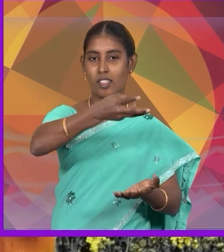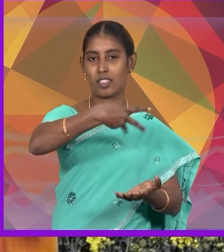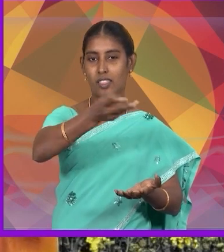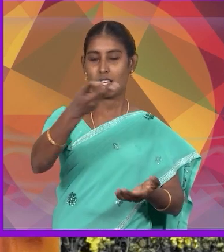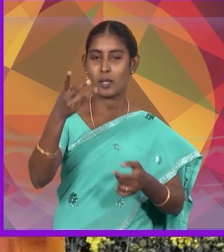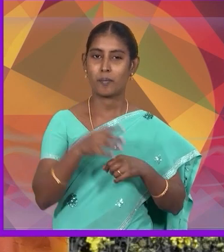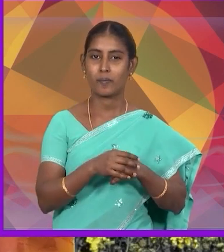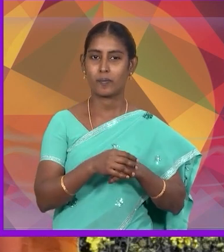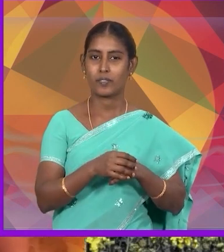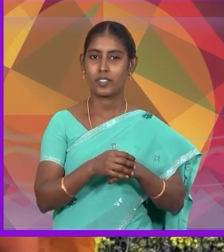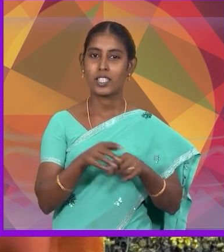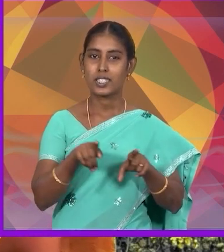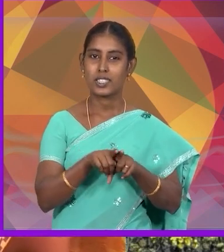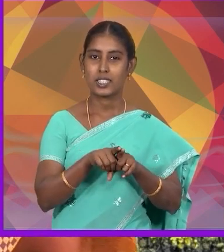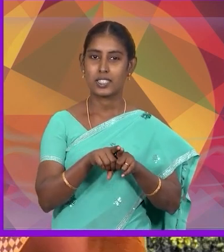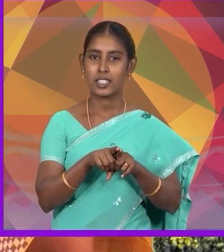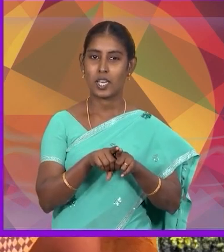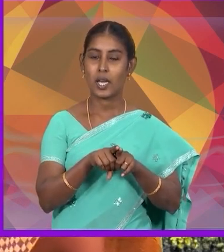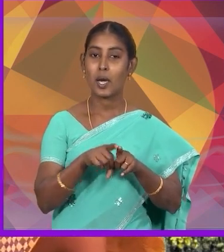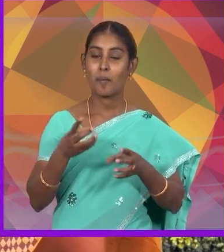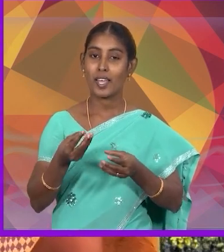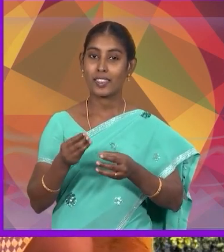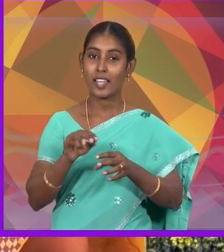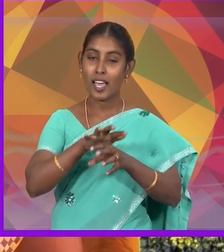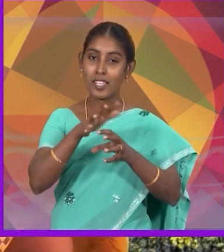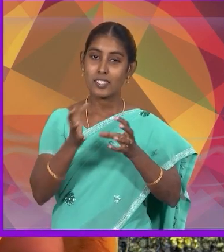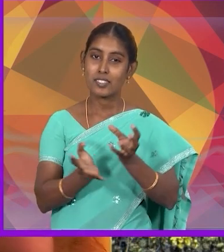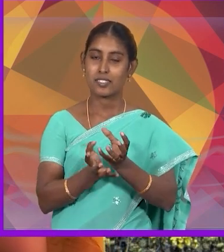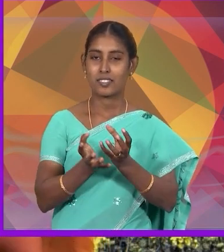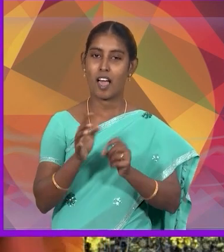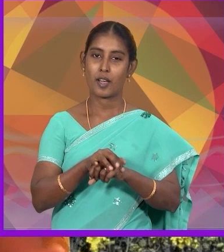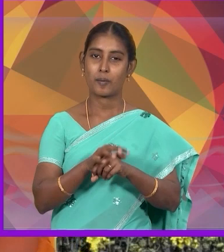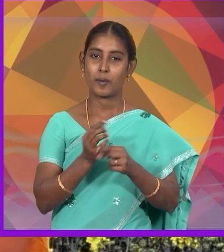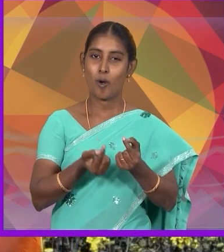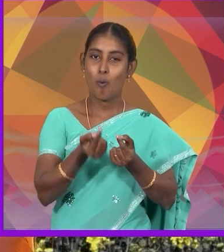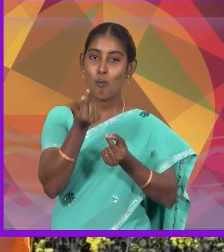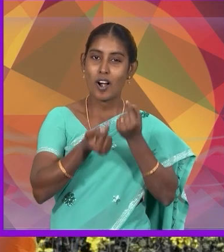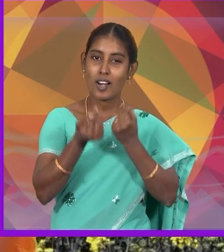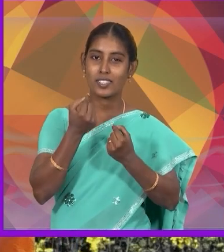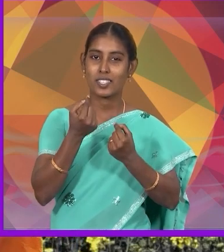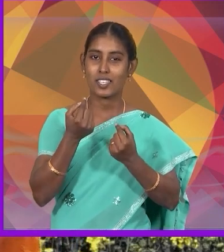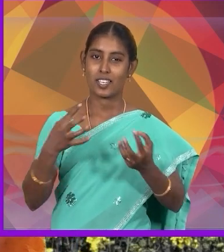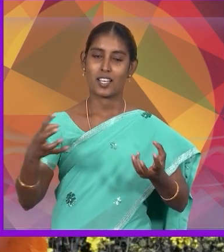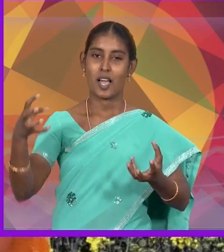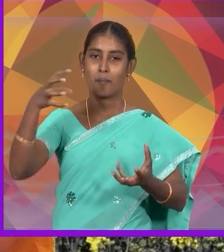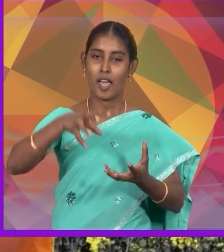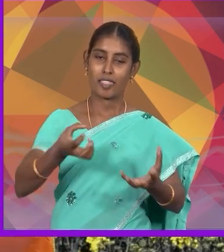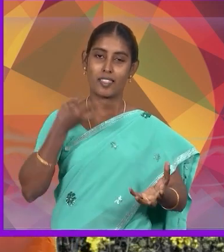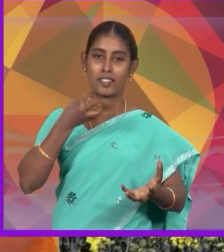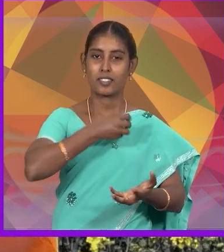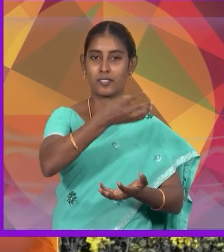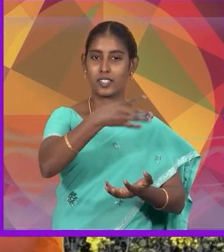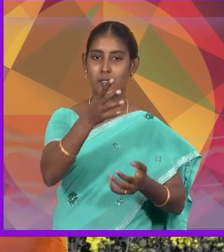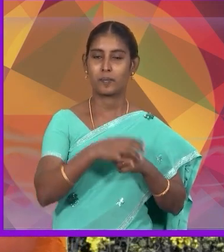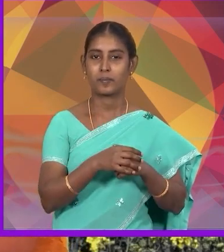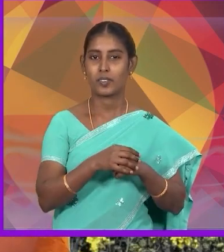அந்த சாக்கு மேலேயே கொஞ்சம் நெல்லு முளைச்சிருக்குங்க, அது விதைய விதைச்சிருப்பாங்க, நாற்றுகள்லாம் நெருக்கமா விளைஞ்சிருக்கும்.